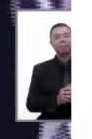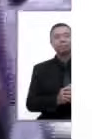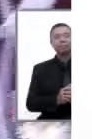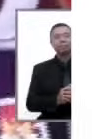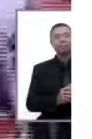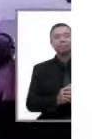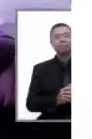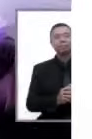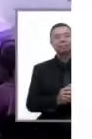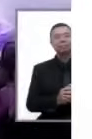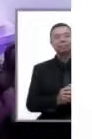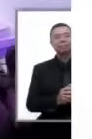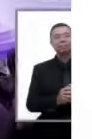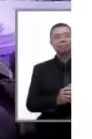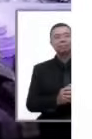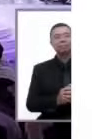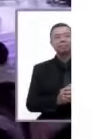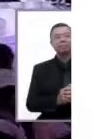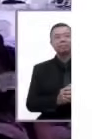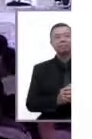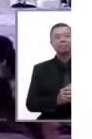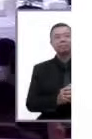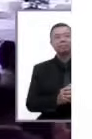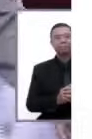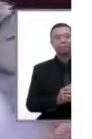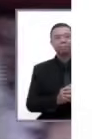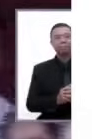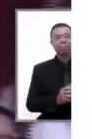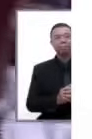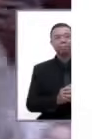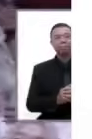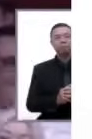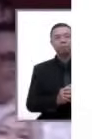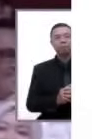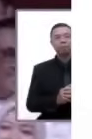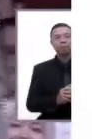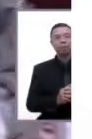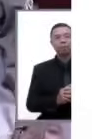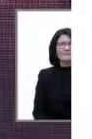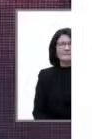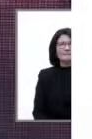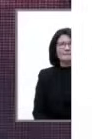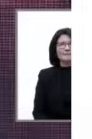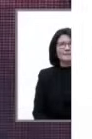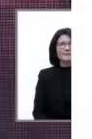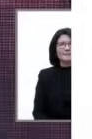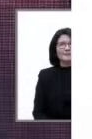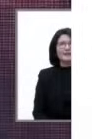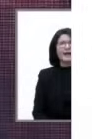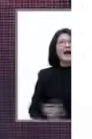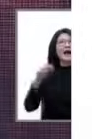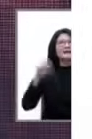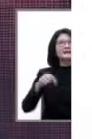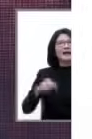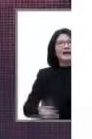Pak Anis juga sering kan ee mengatakan ketika memimpin seperti itu un klaim ya apa prestasinya dan seterusnya nah yang ketiga ini